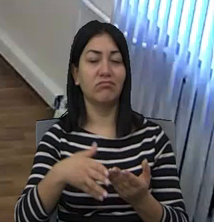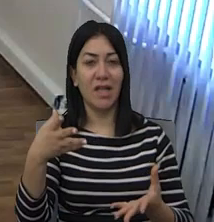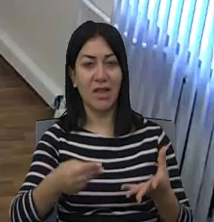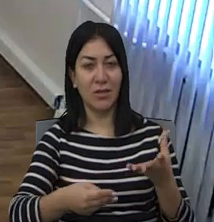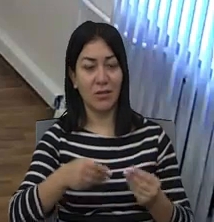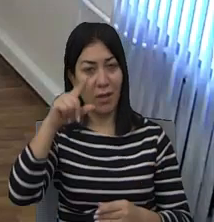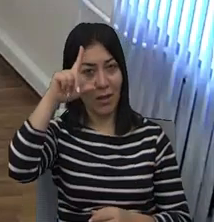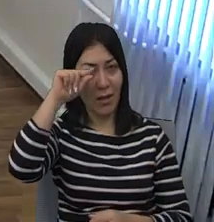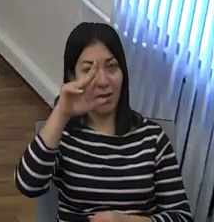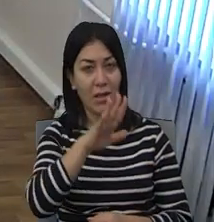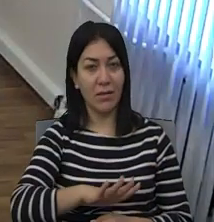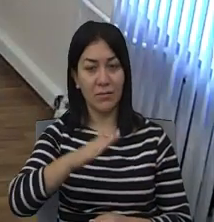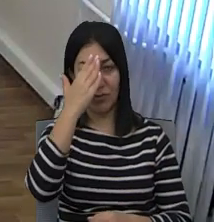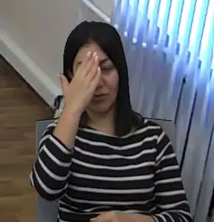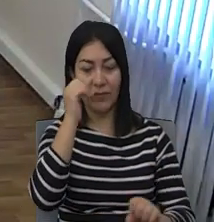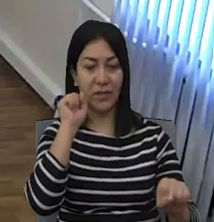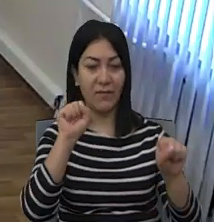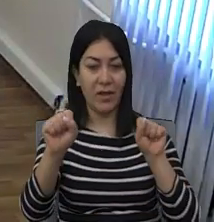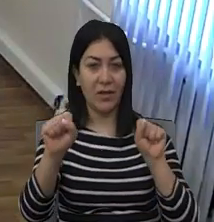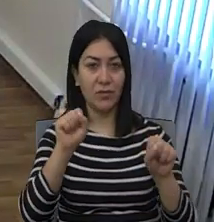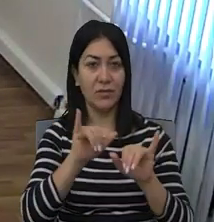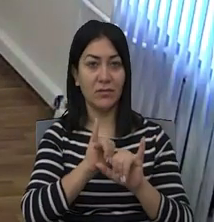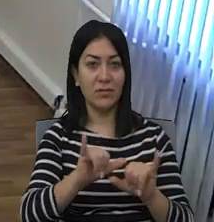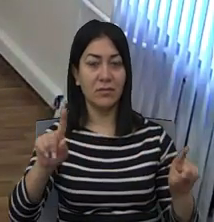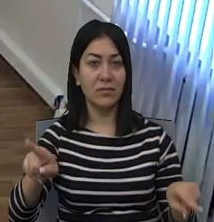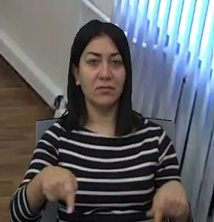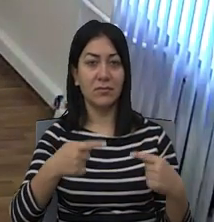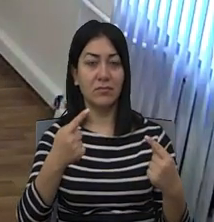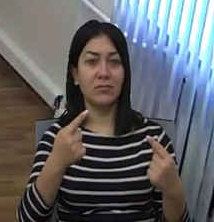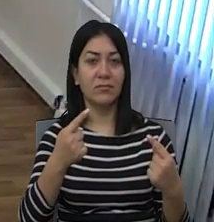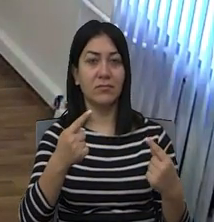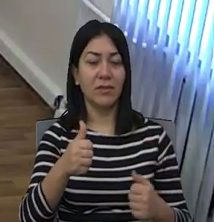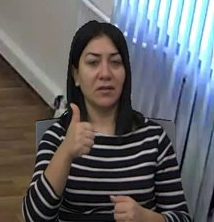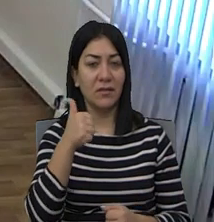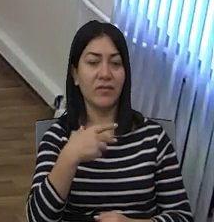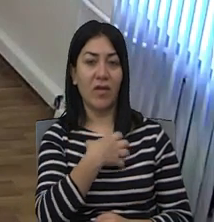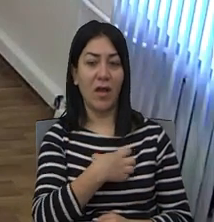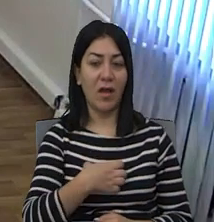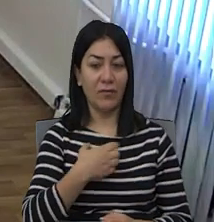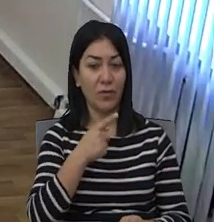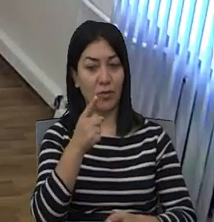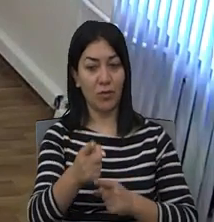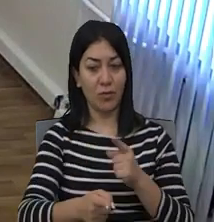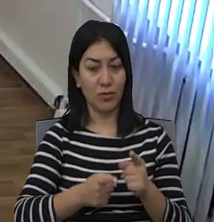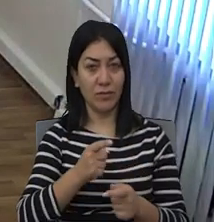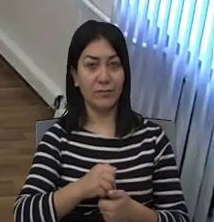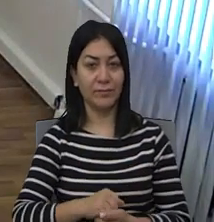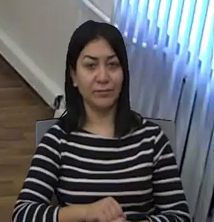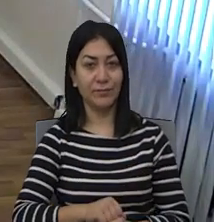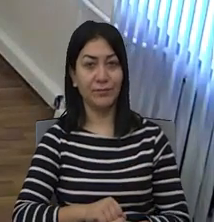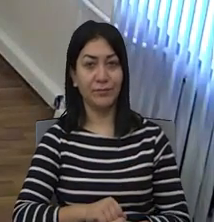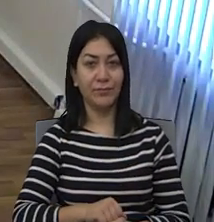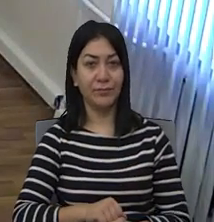Հայաստանում ժողովրդավարության կայացման առումով դրական, այս դրական եւ նշանակալի փոփոխության մեջ։